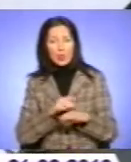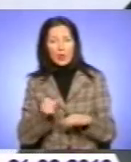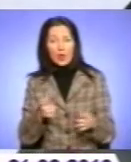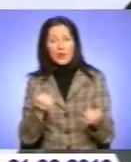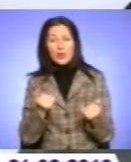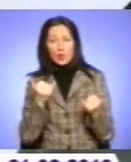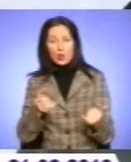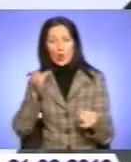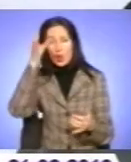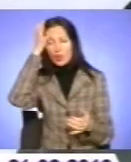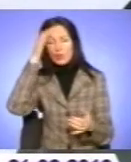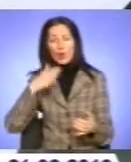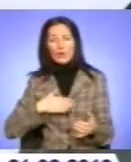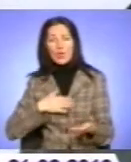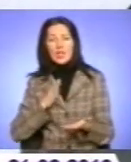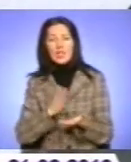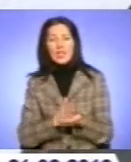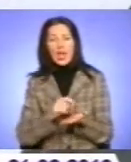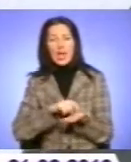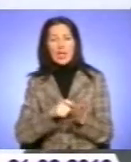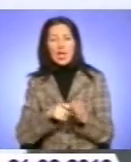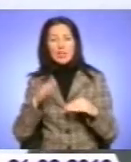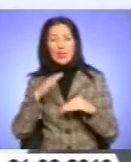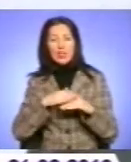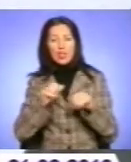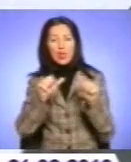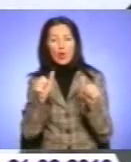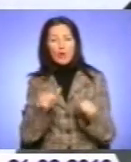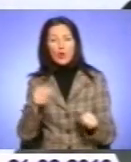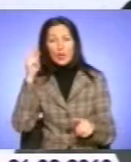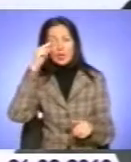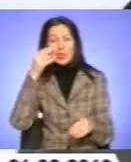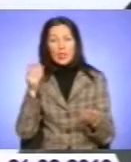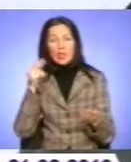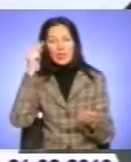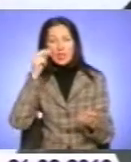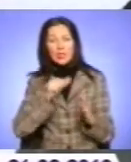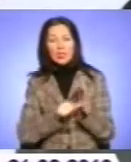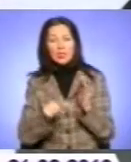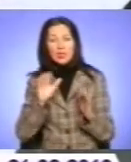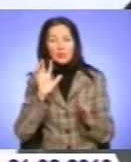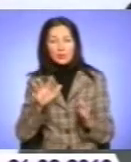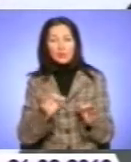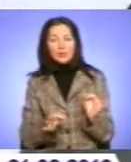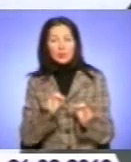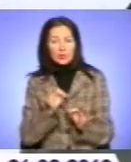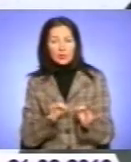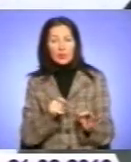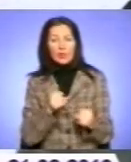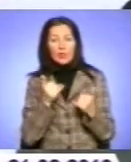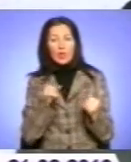освіту. У нас є класи вечірньої форми навчання, де навчається 65 засуджених. Для тих, хто не